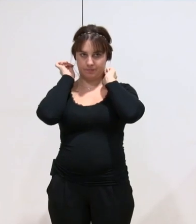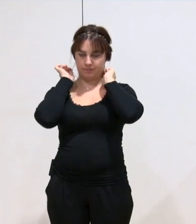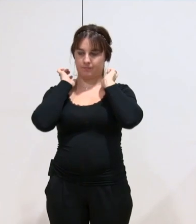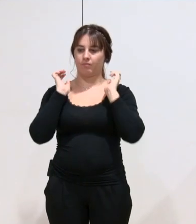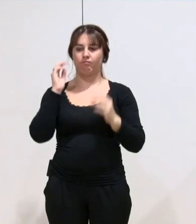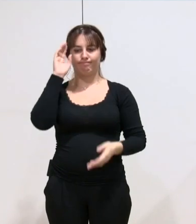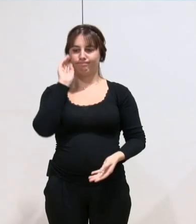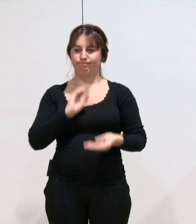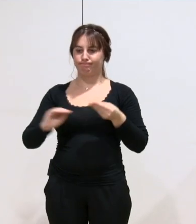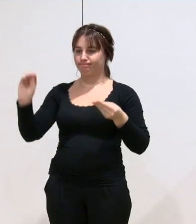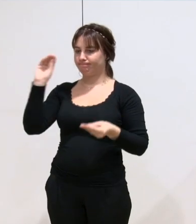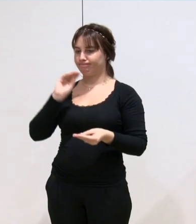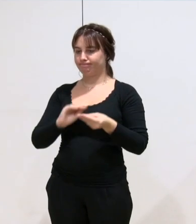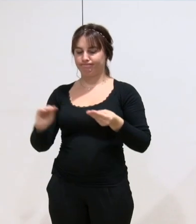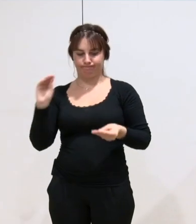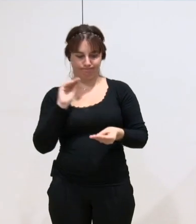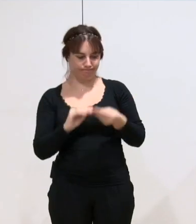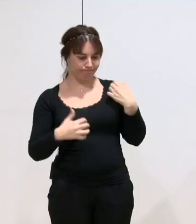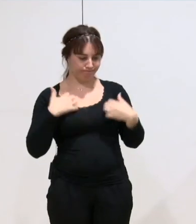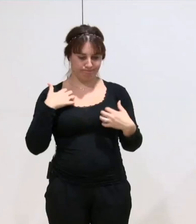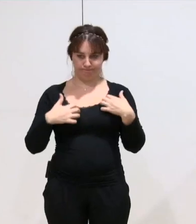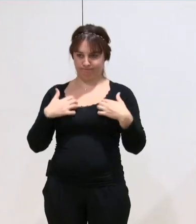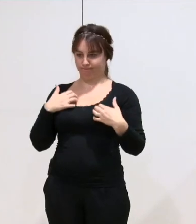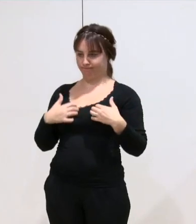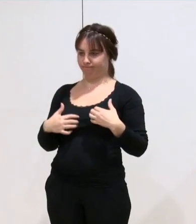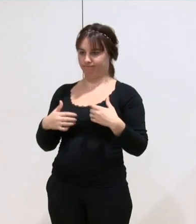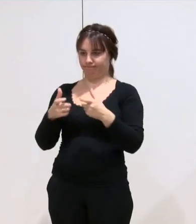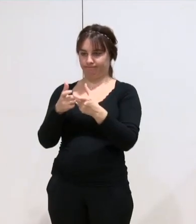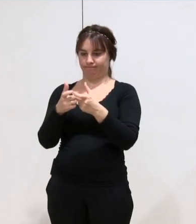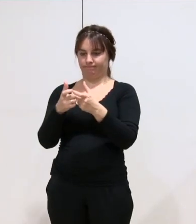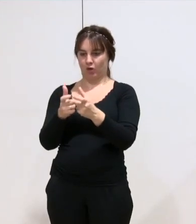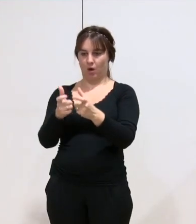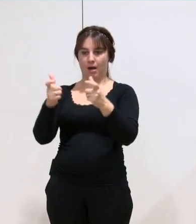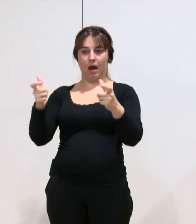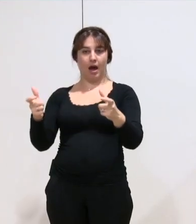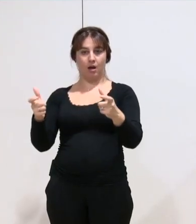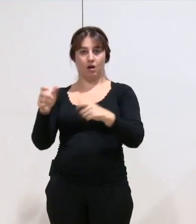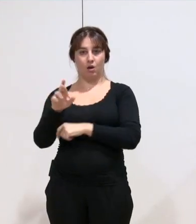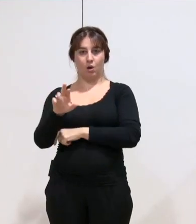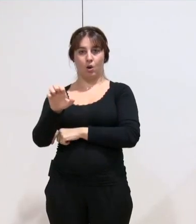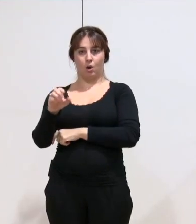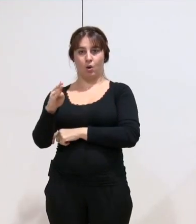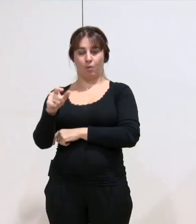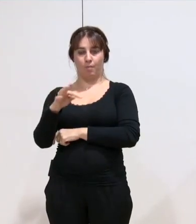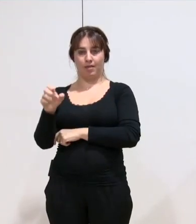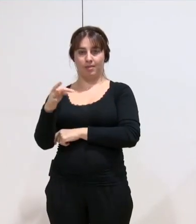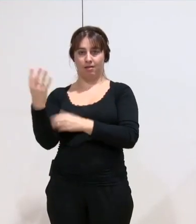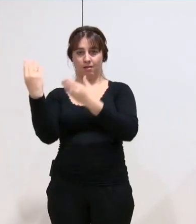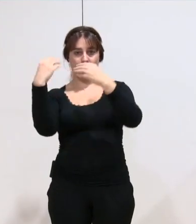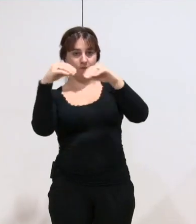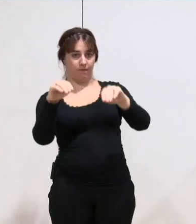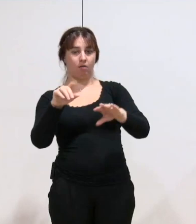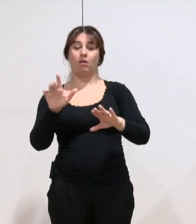qui se posent sur la cession de cette halle rebattée qui a été d'abord débattue au sein de la SEM